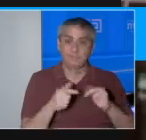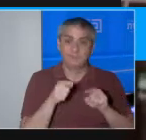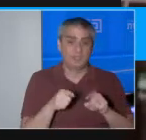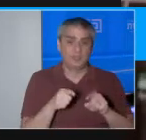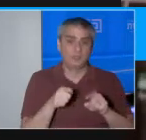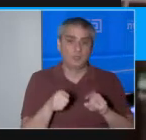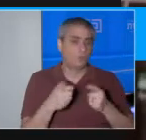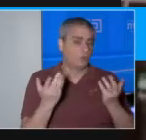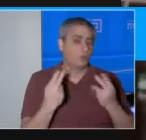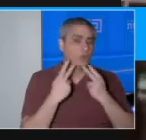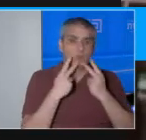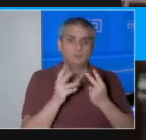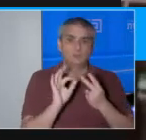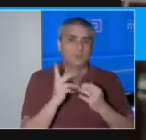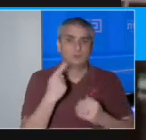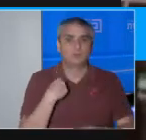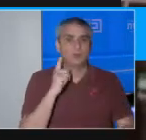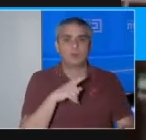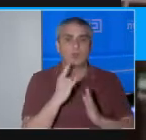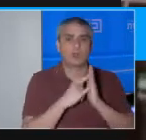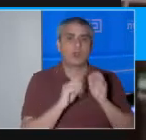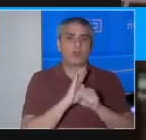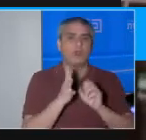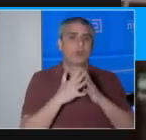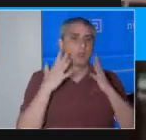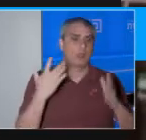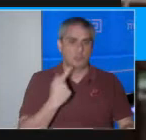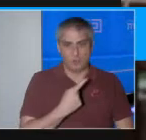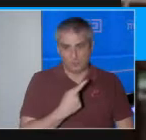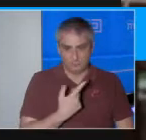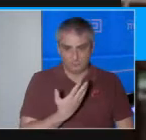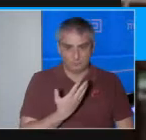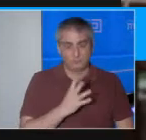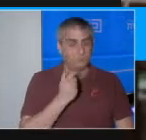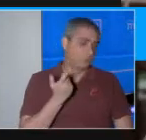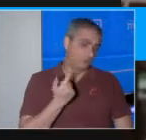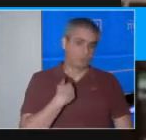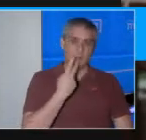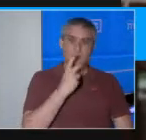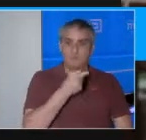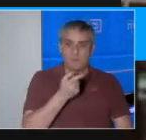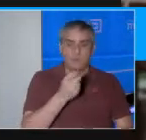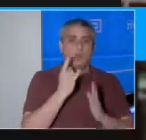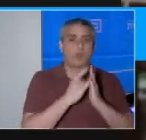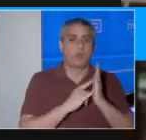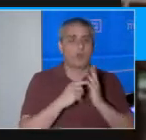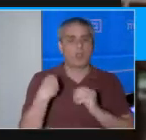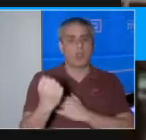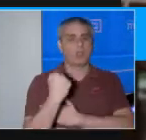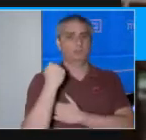הסגר הוא תוצאה של מה שמכונה חוק הקורונה הגדול, או מה שאני מעדיף לכנות אפילו חוק